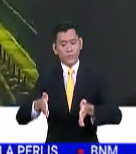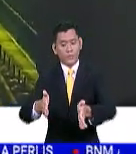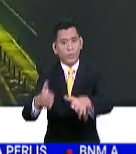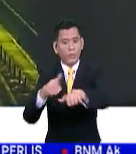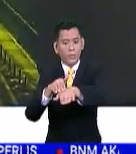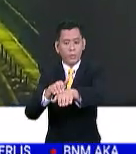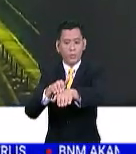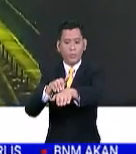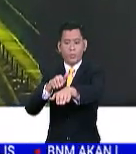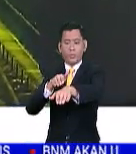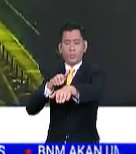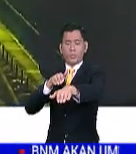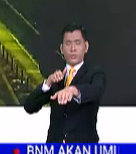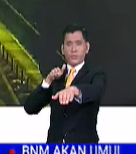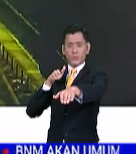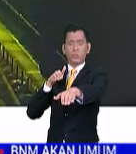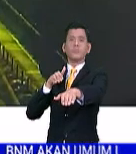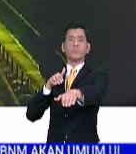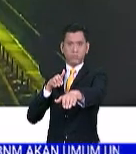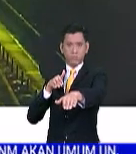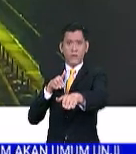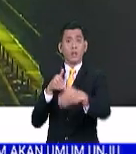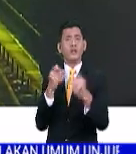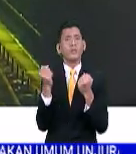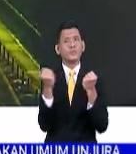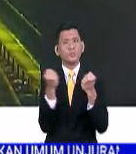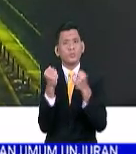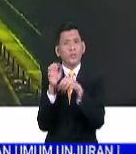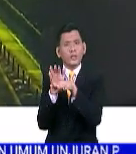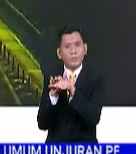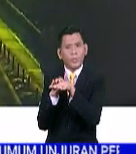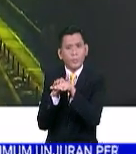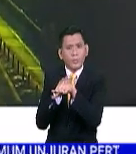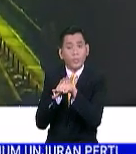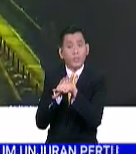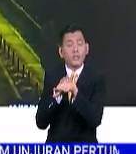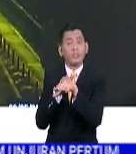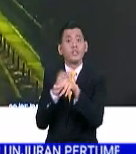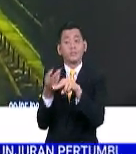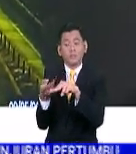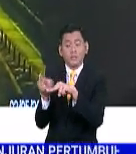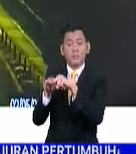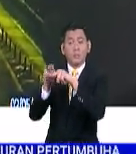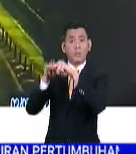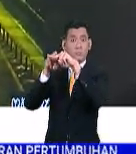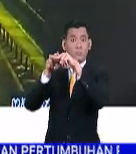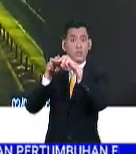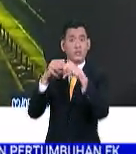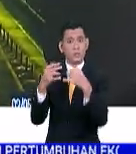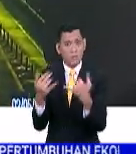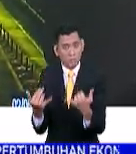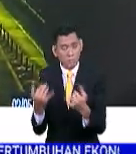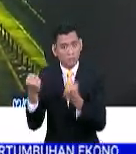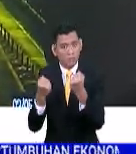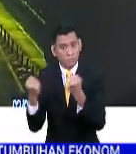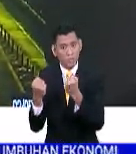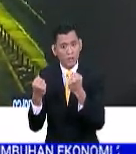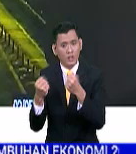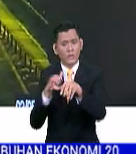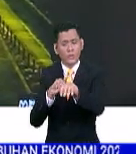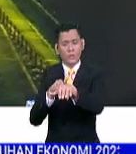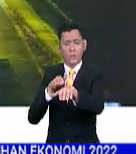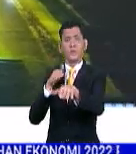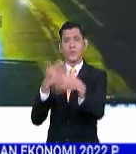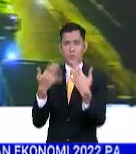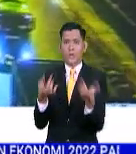pertama tadi, kenderaan sudah pun mulai bergerak semakin bertambah dan aliran trafik juga sudah mulai sesak.